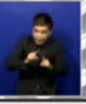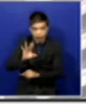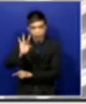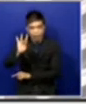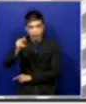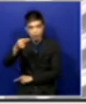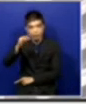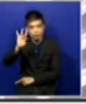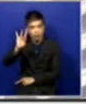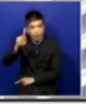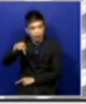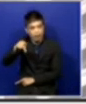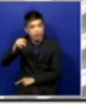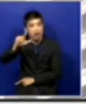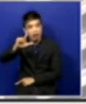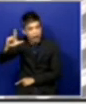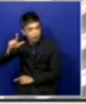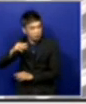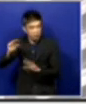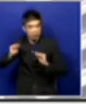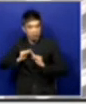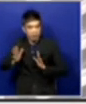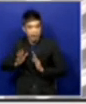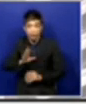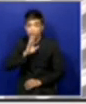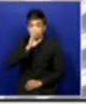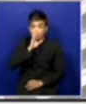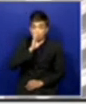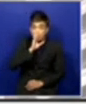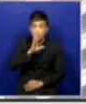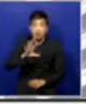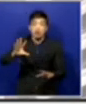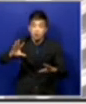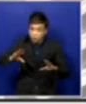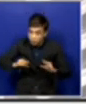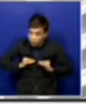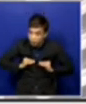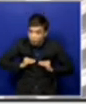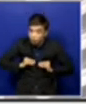ล้านถ้าสภาชุดนี้ยอมนะท่านประธานครับ